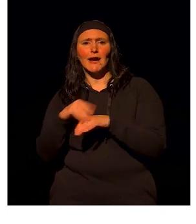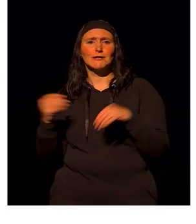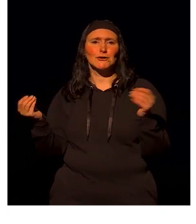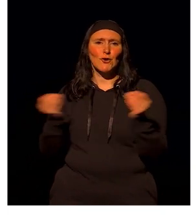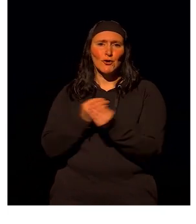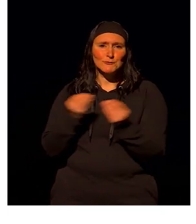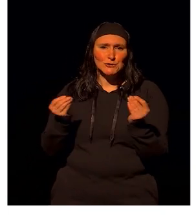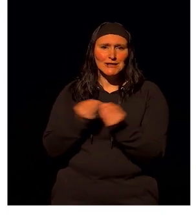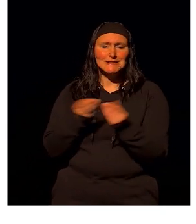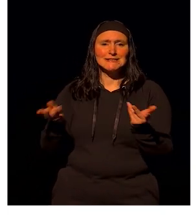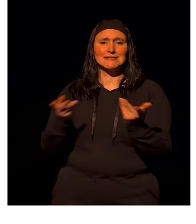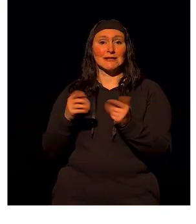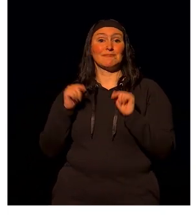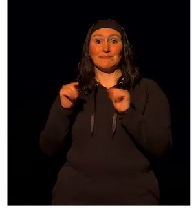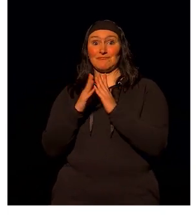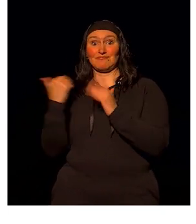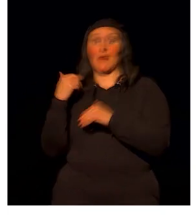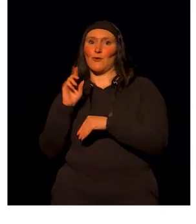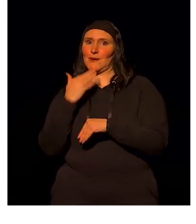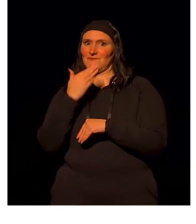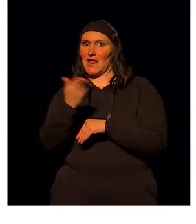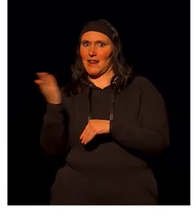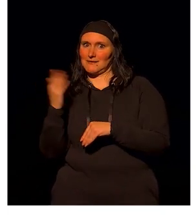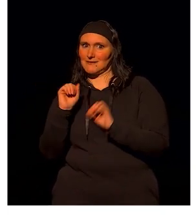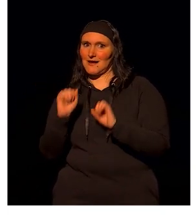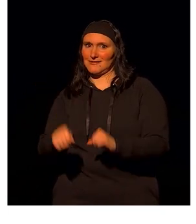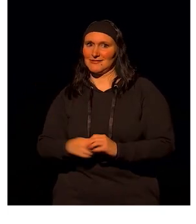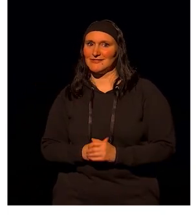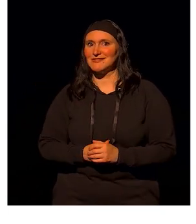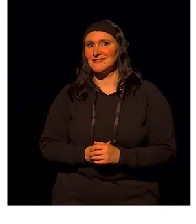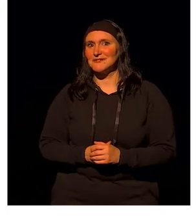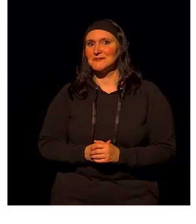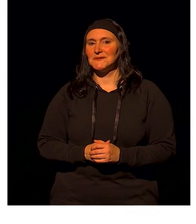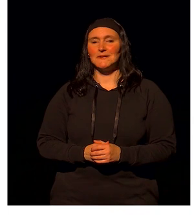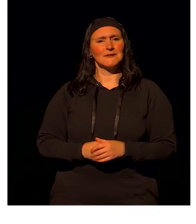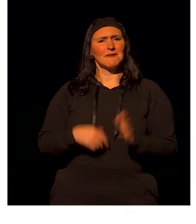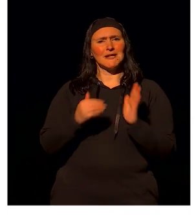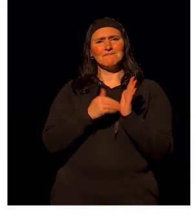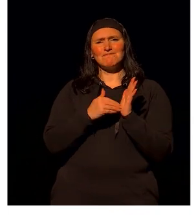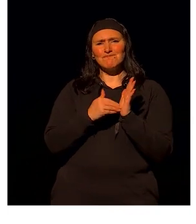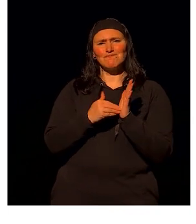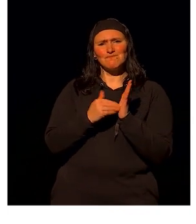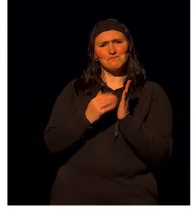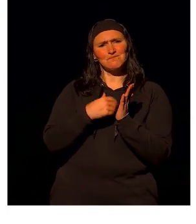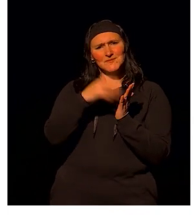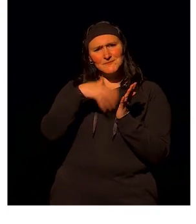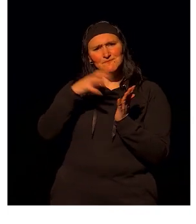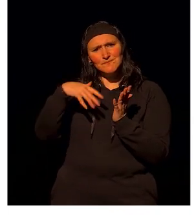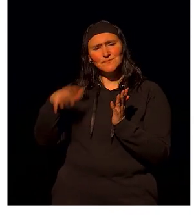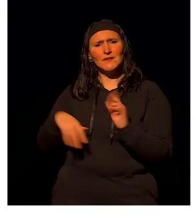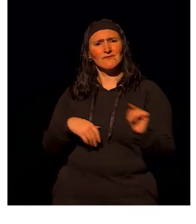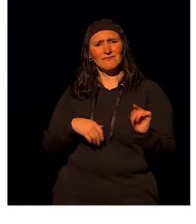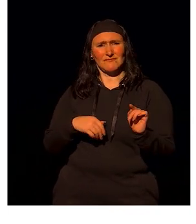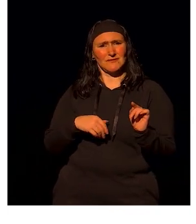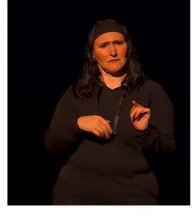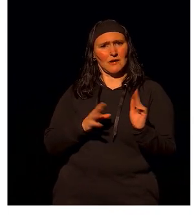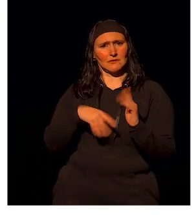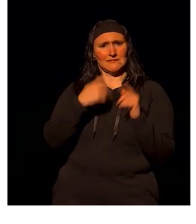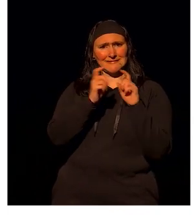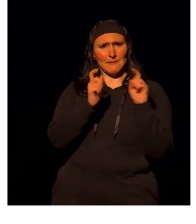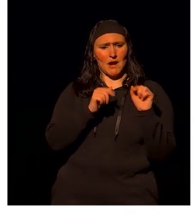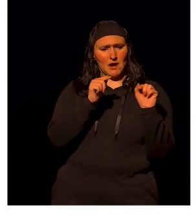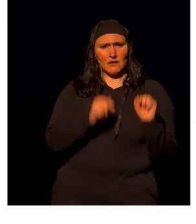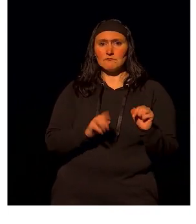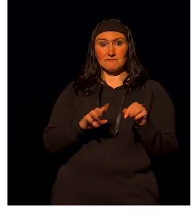empfehlen, weil viele Dinge man dort wieder lesen kann, die heute wieder wichtig sind. Und es